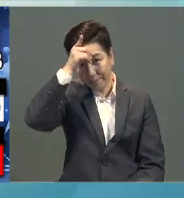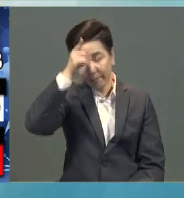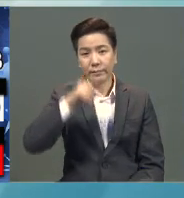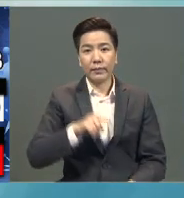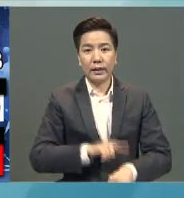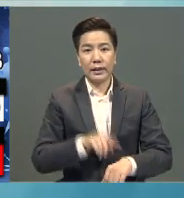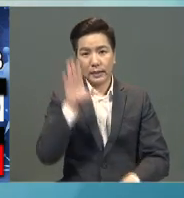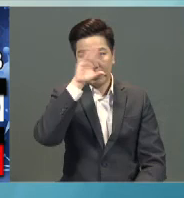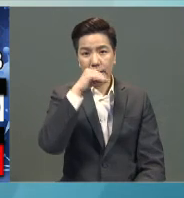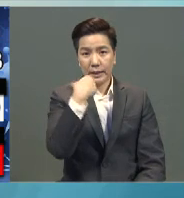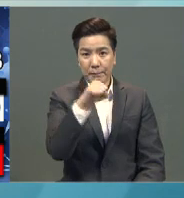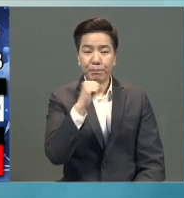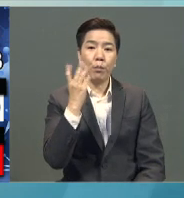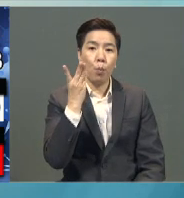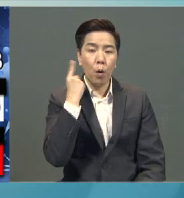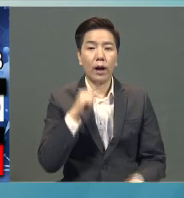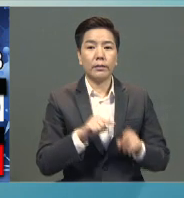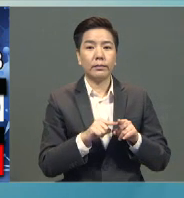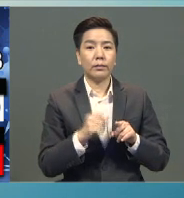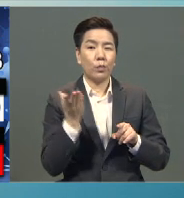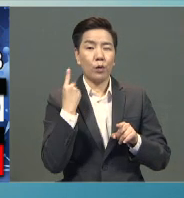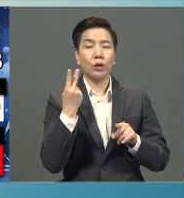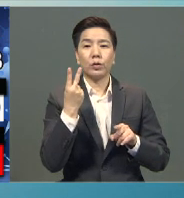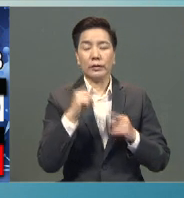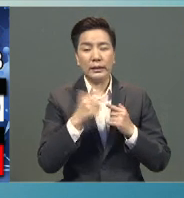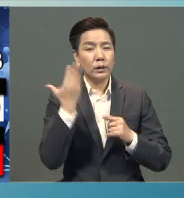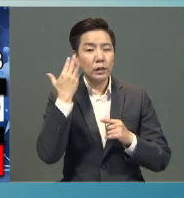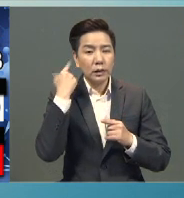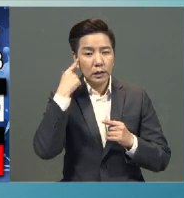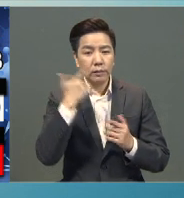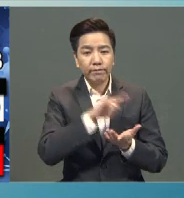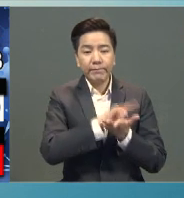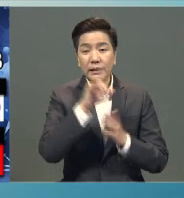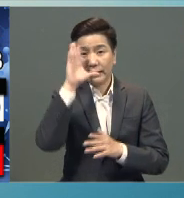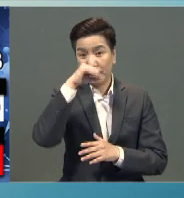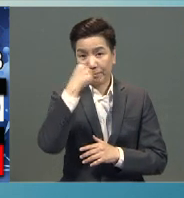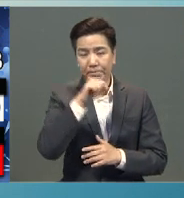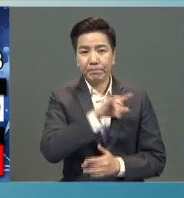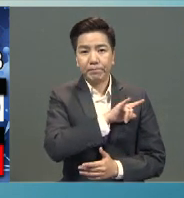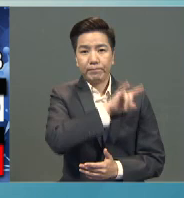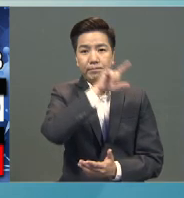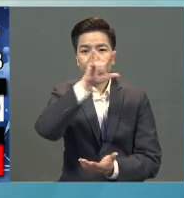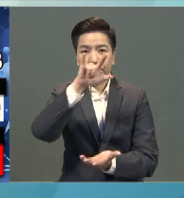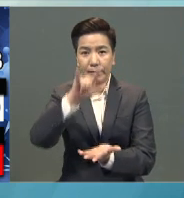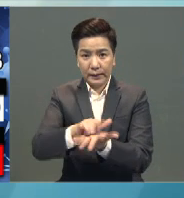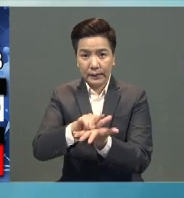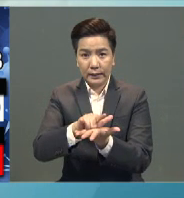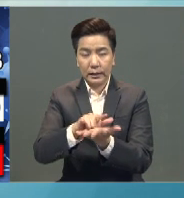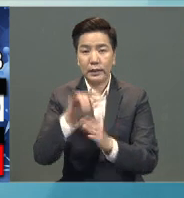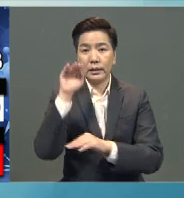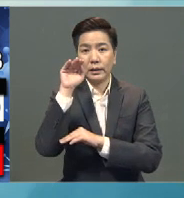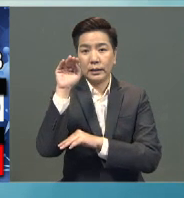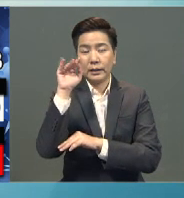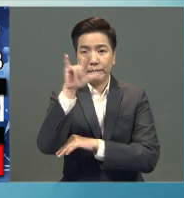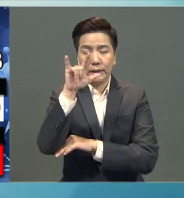ลา 4:00 น.ของเมื่อวานนี้เมื่อวันก่อนนี้นะครับแล้วมาถึงที่สนามบินสุวรรณภูมิในวันที่